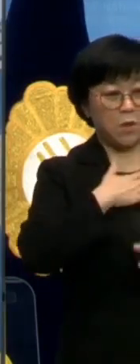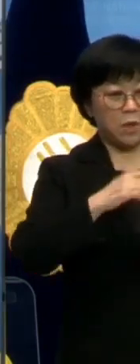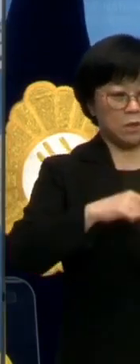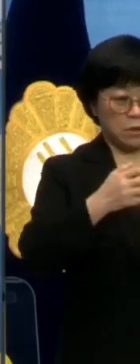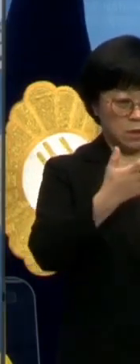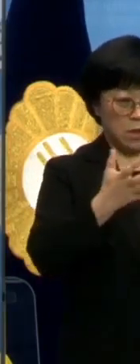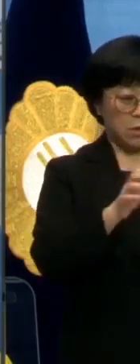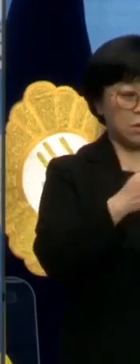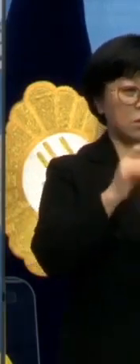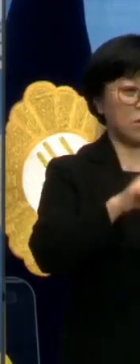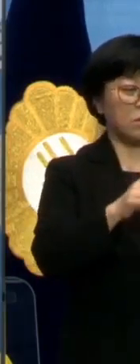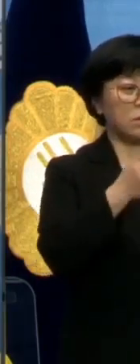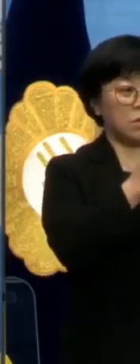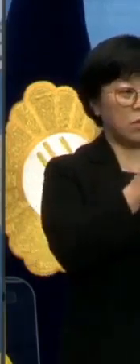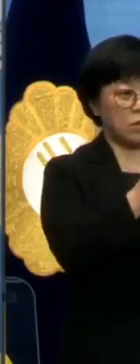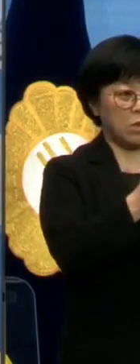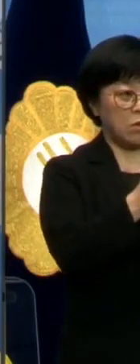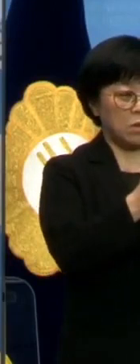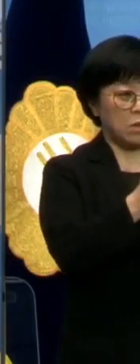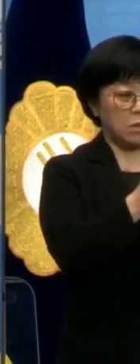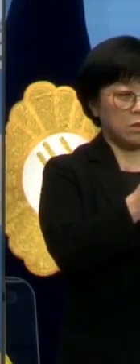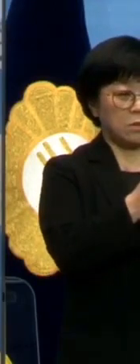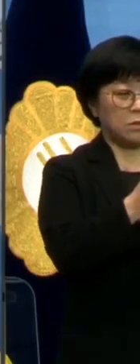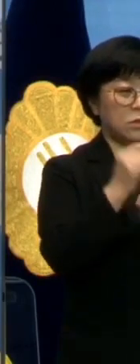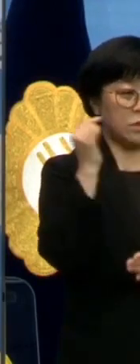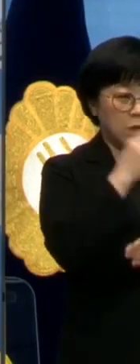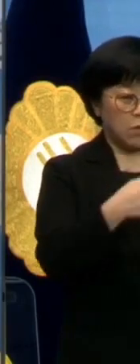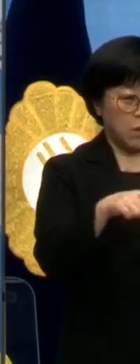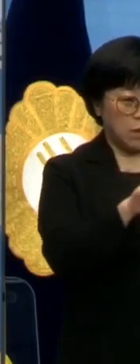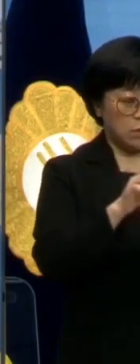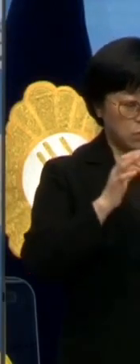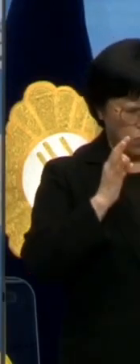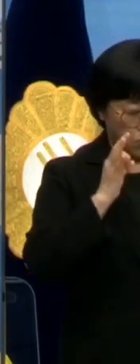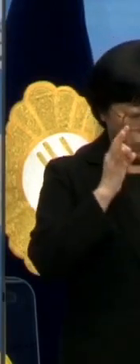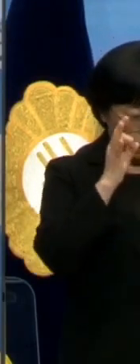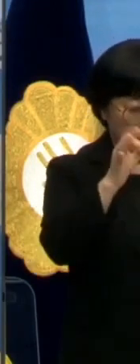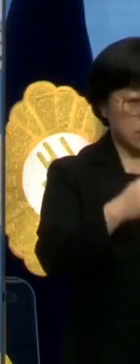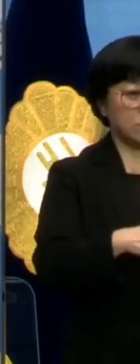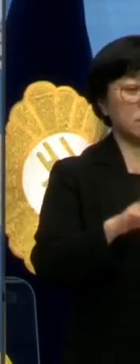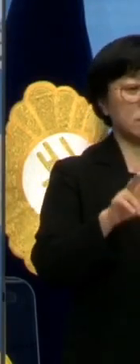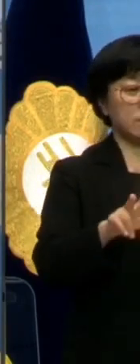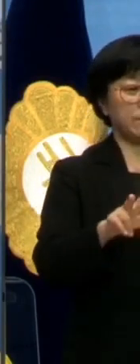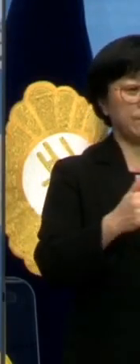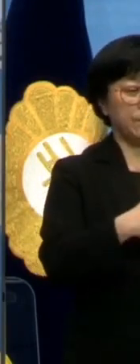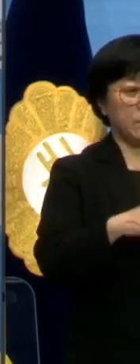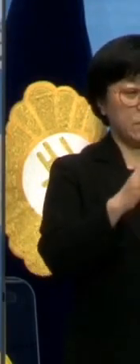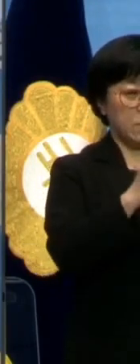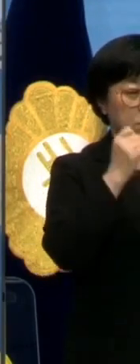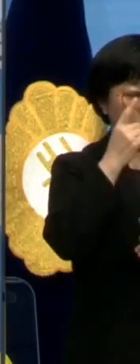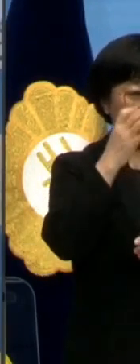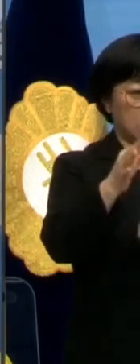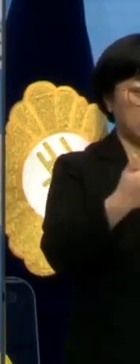정의당은 주거급여의 제도적 위상 강화를 위해서도 지속적으로 노력하겠습니다. 현재 주거급여는